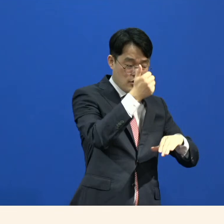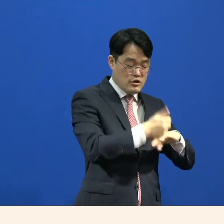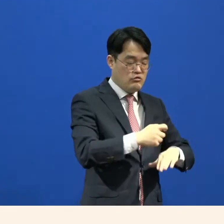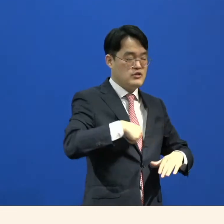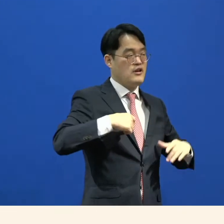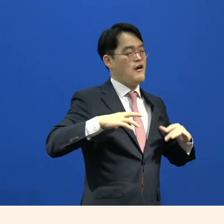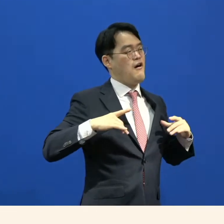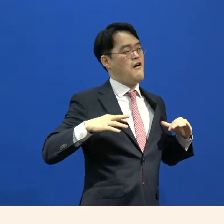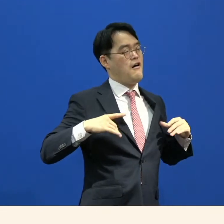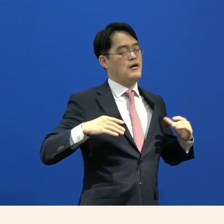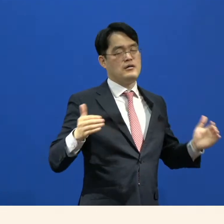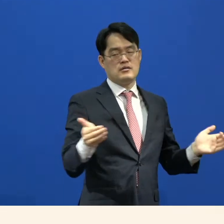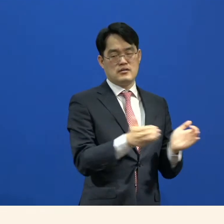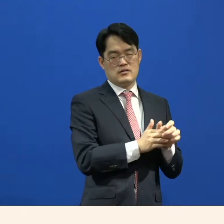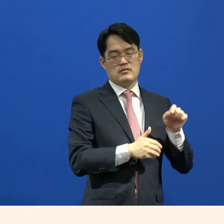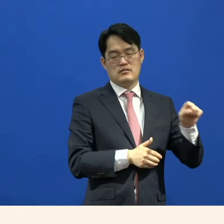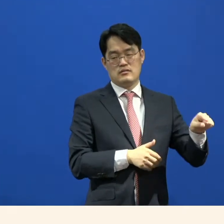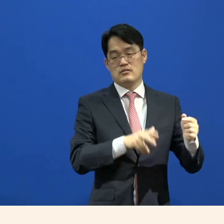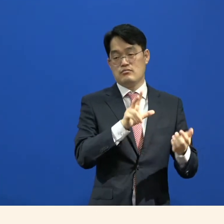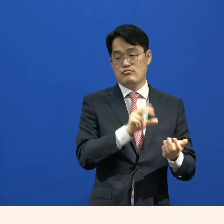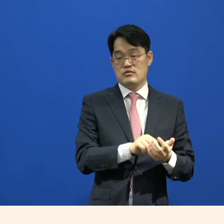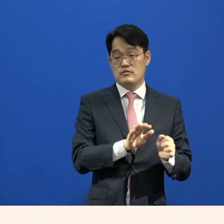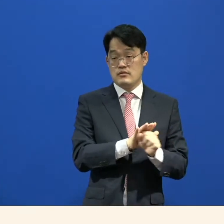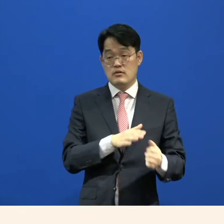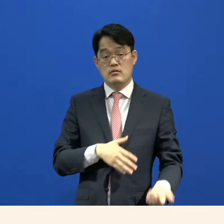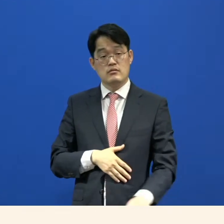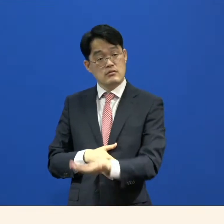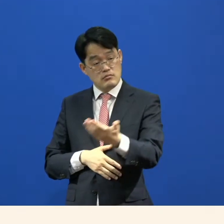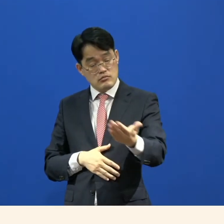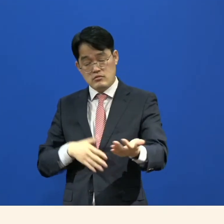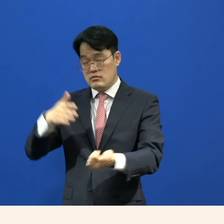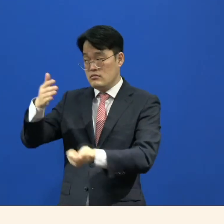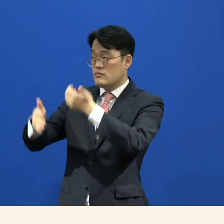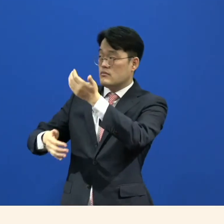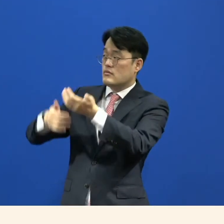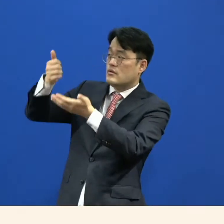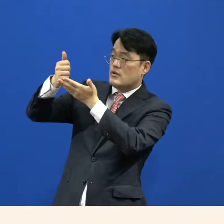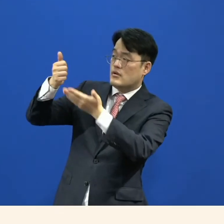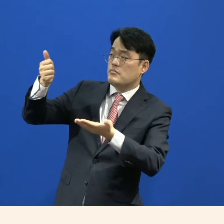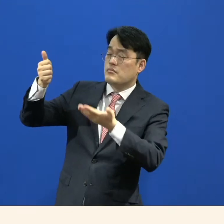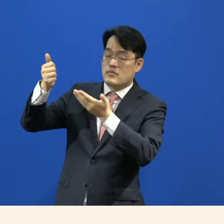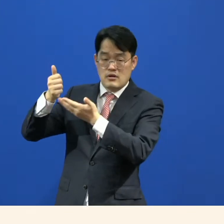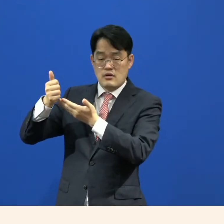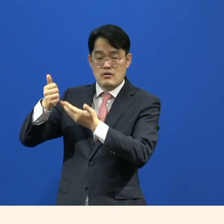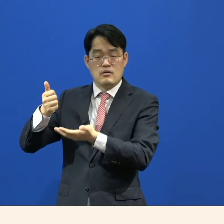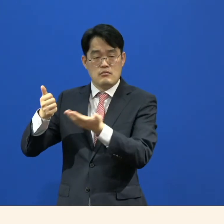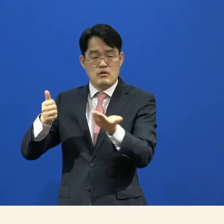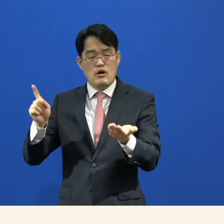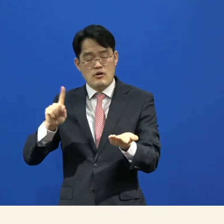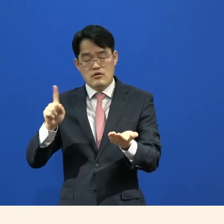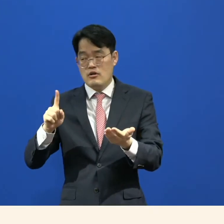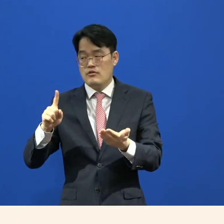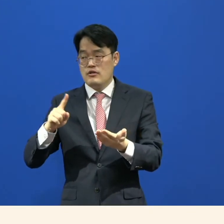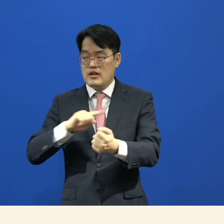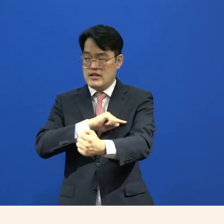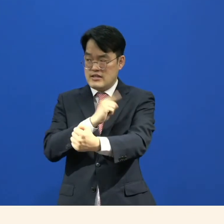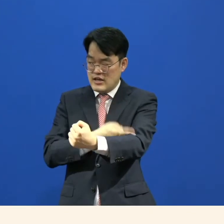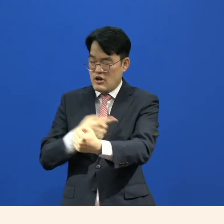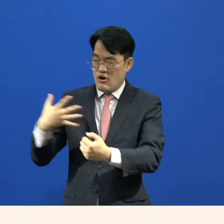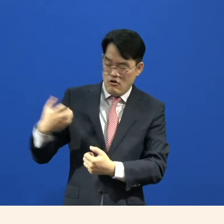것입니다. 사랑하는 성도 여러분, 하나님 앞에서 어떤 자격을 얻으려고 애를 쓰려고 하지 마십시오. 그것은 실패하고